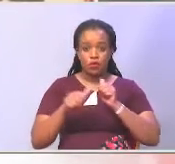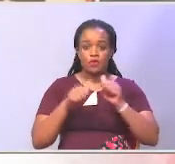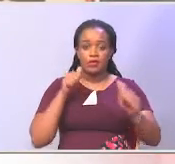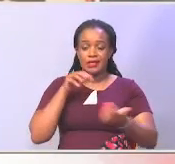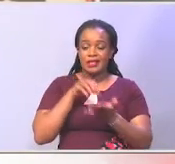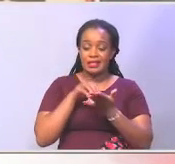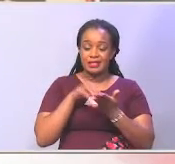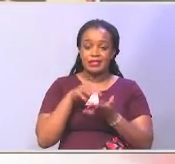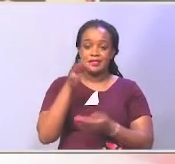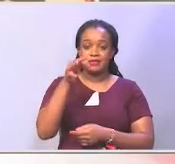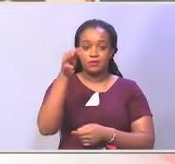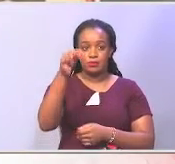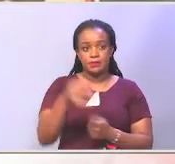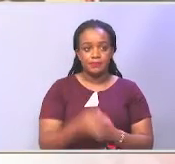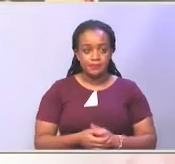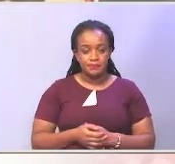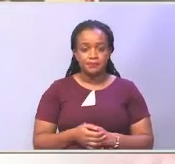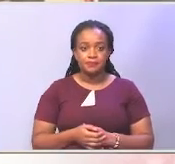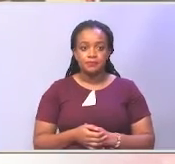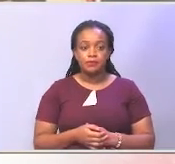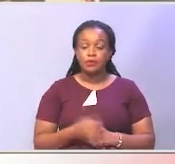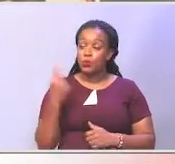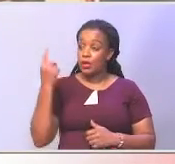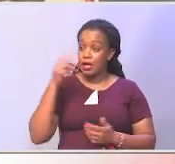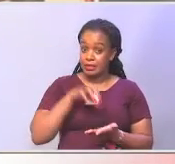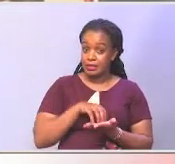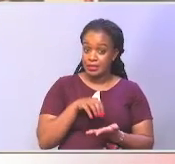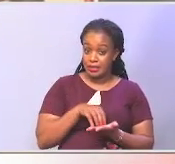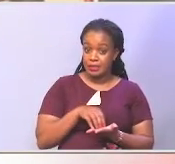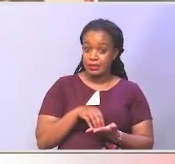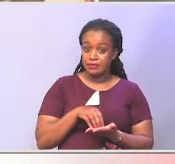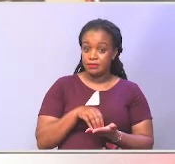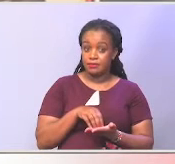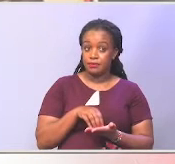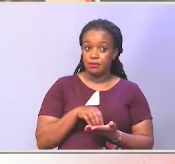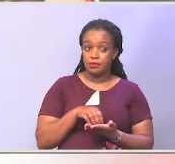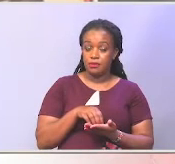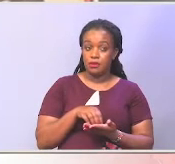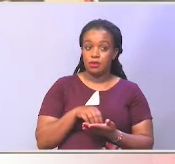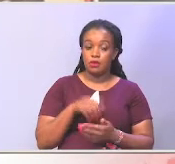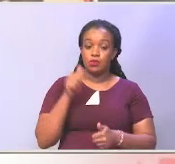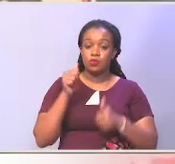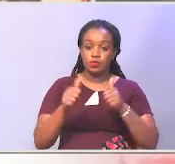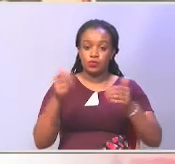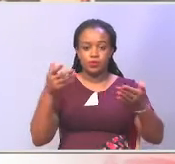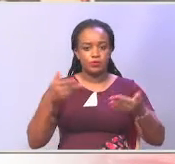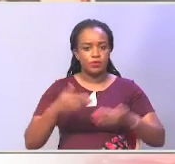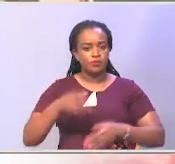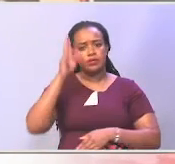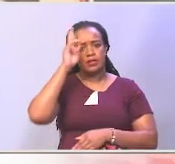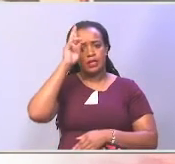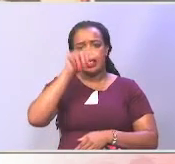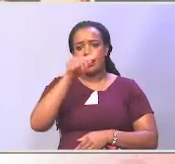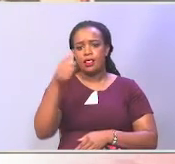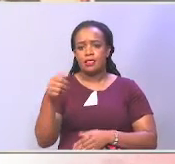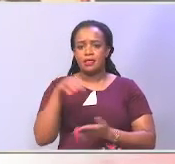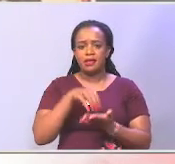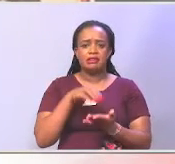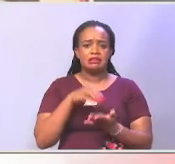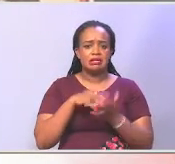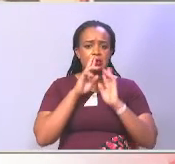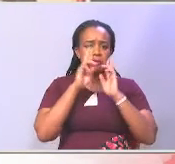future. We arrested him because of one case. Ambaye ililetwa police. Hiyo ingine yote haitakuja